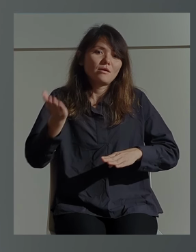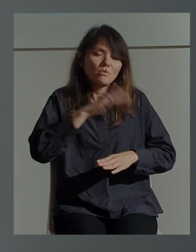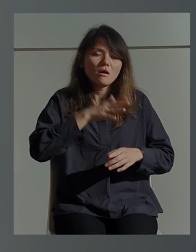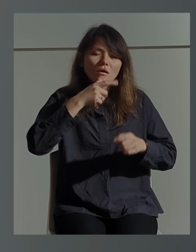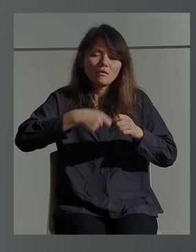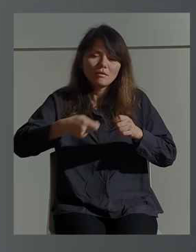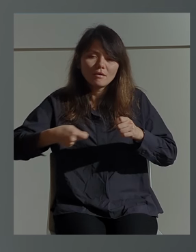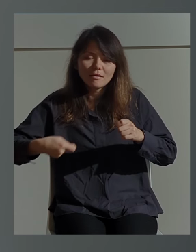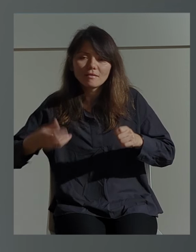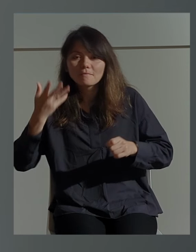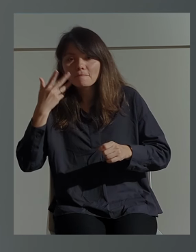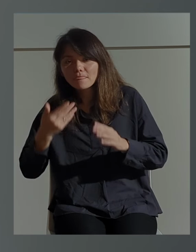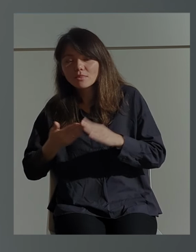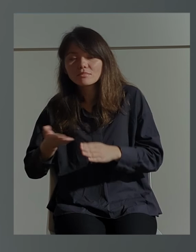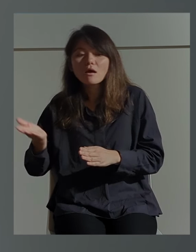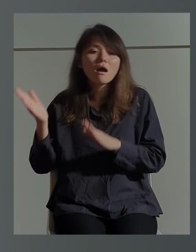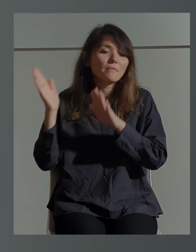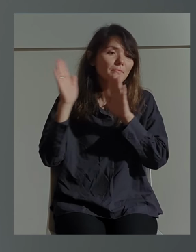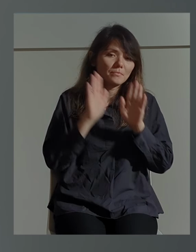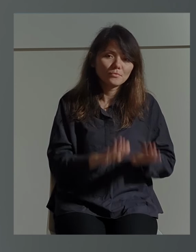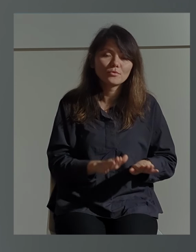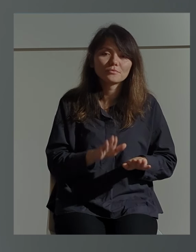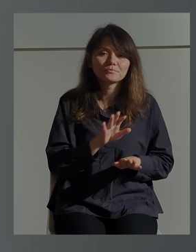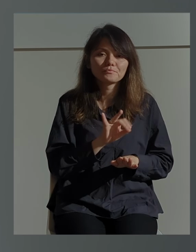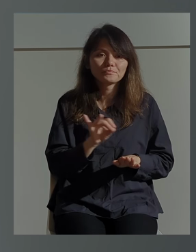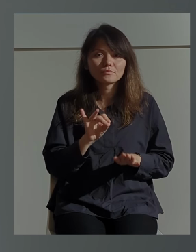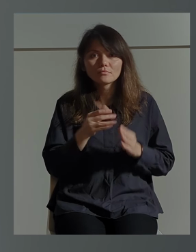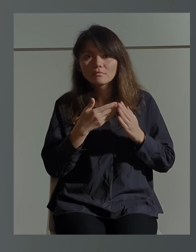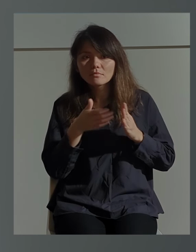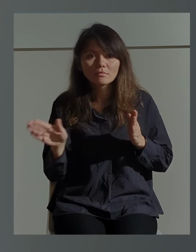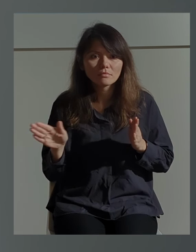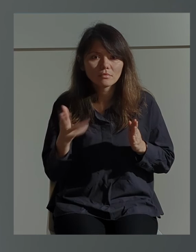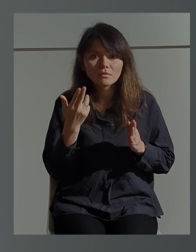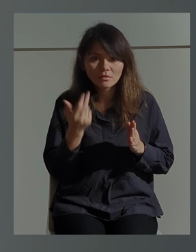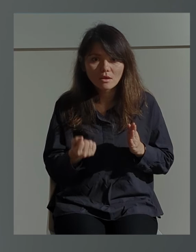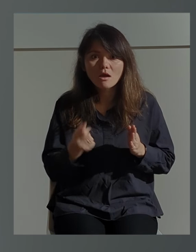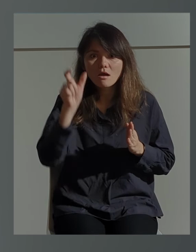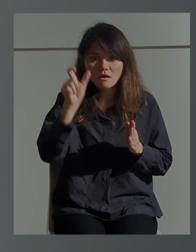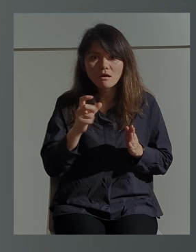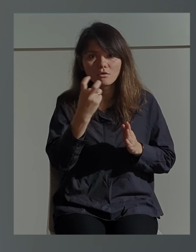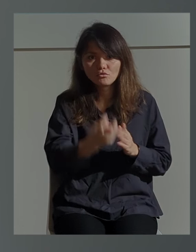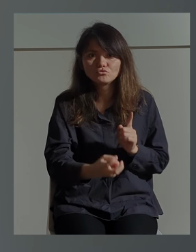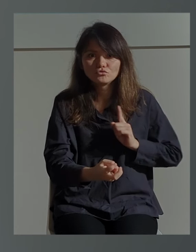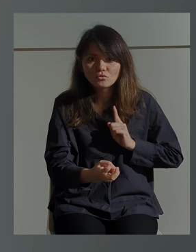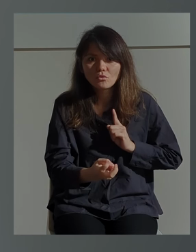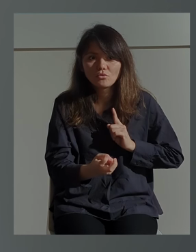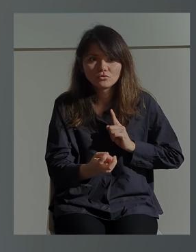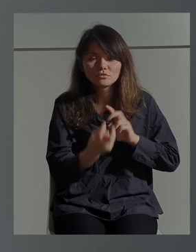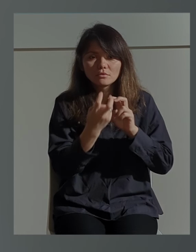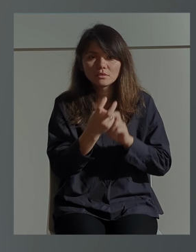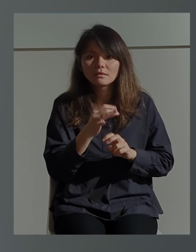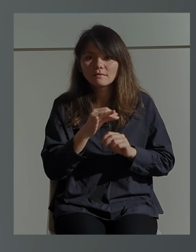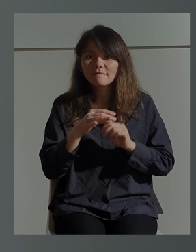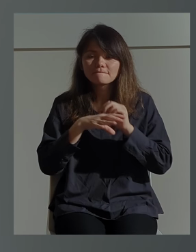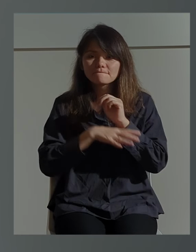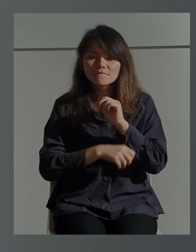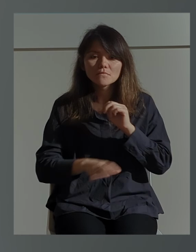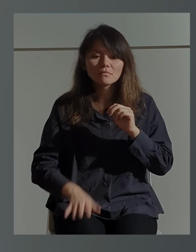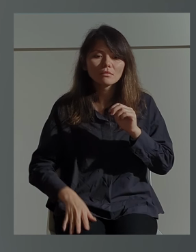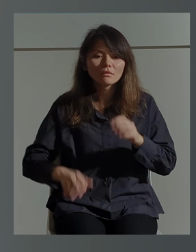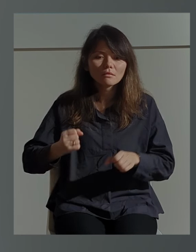очень долго добирается обратно до своего дома заходит оказывается что его действительно тот человек ждт в доме и в конце он подворачивает себе